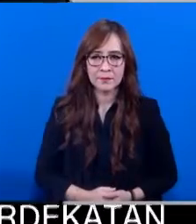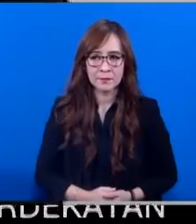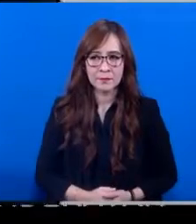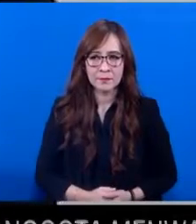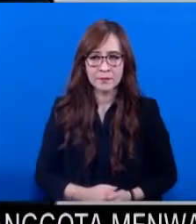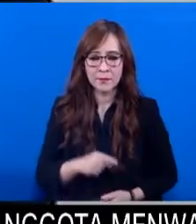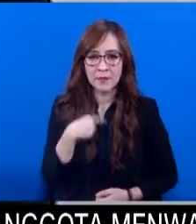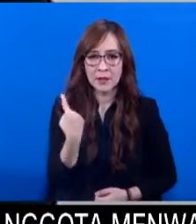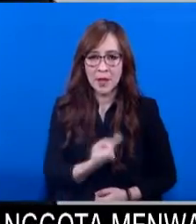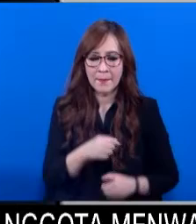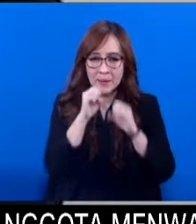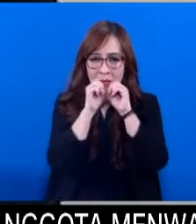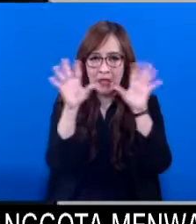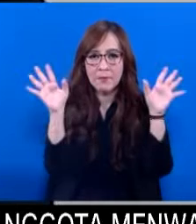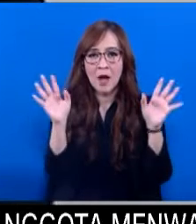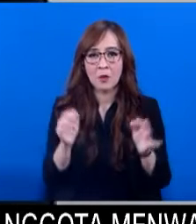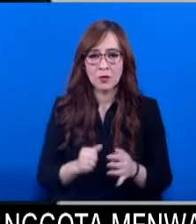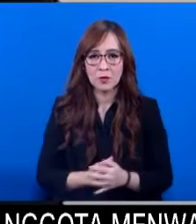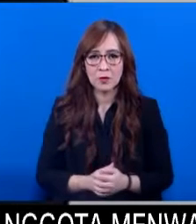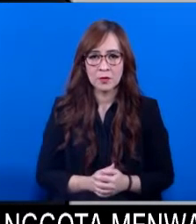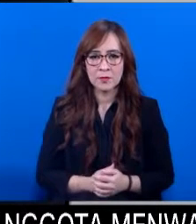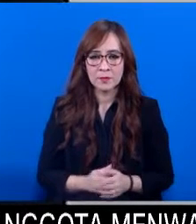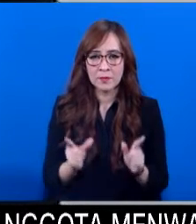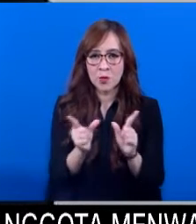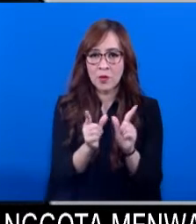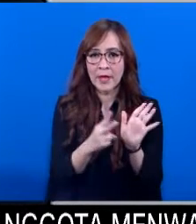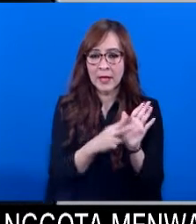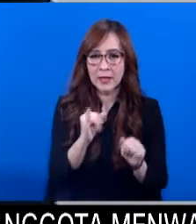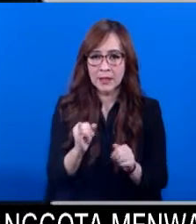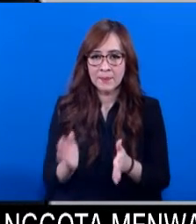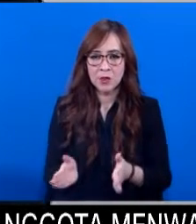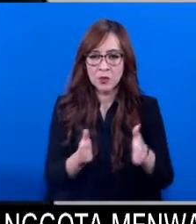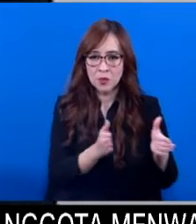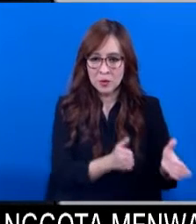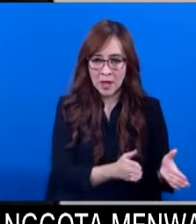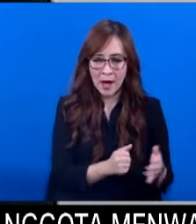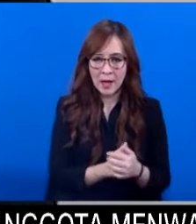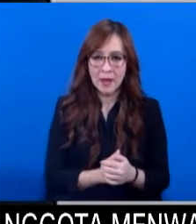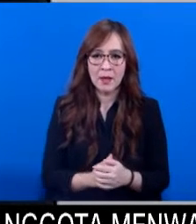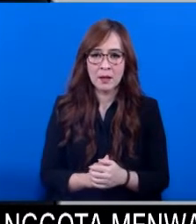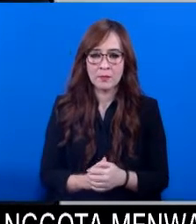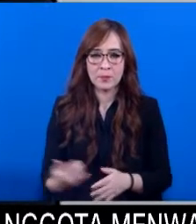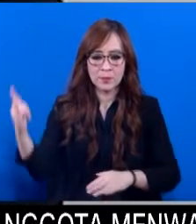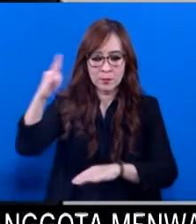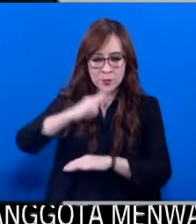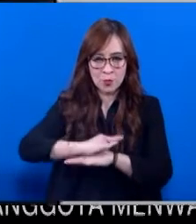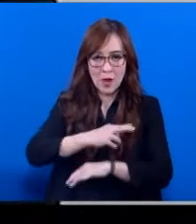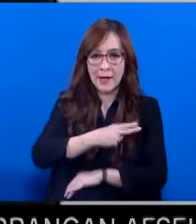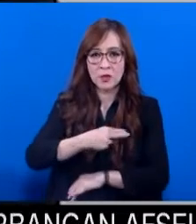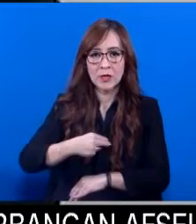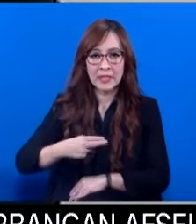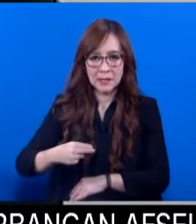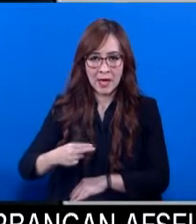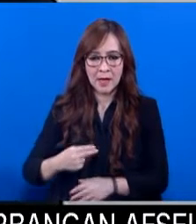Tentunya kami juga menghimbau agar para WNI menunda sementara kepulangan ke Indonesia. Bagi